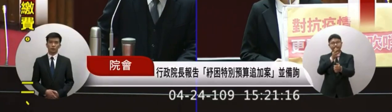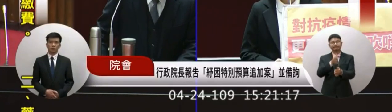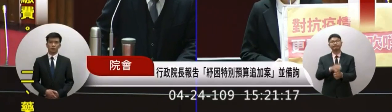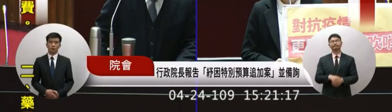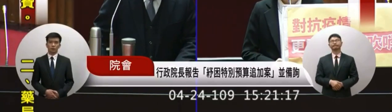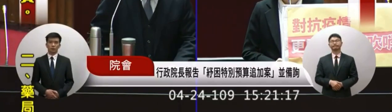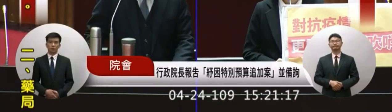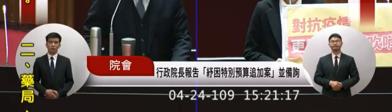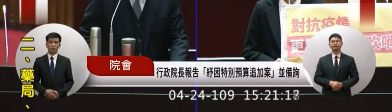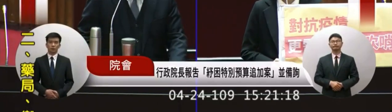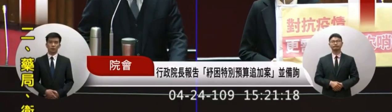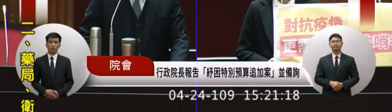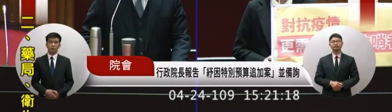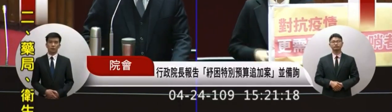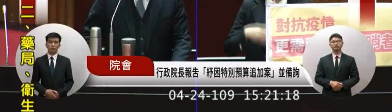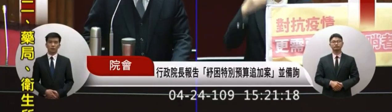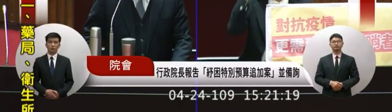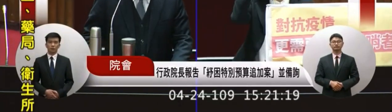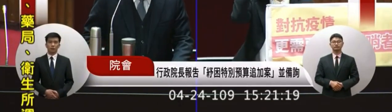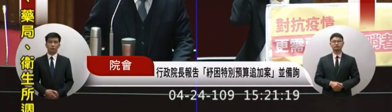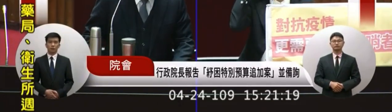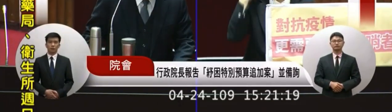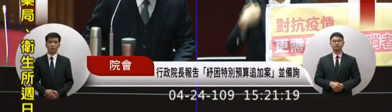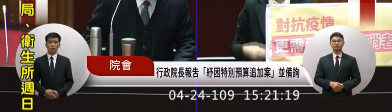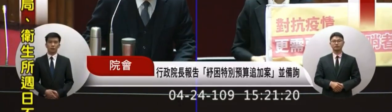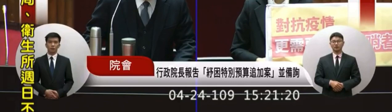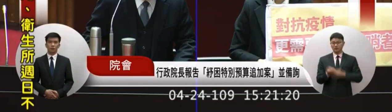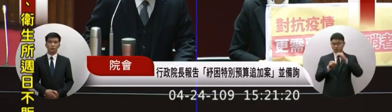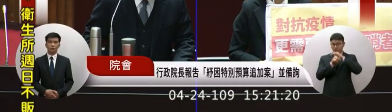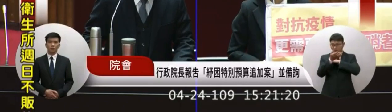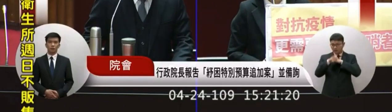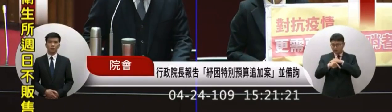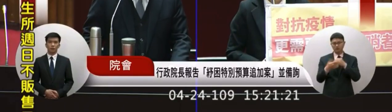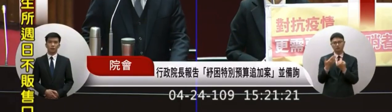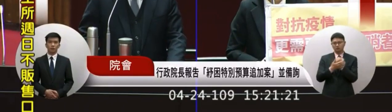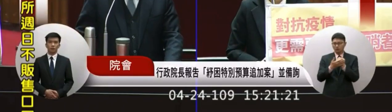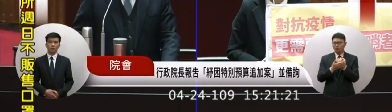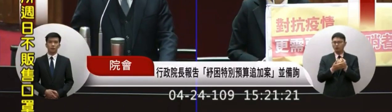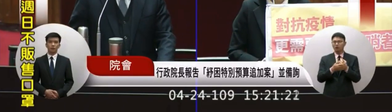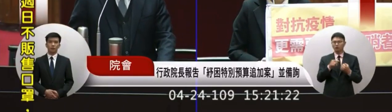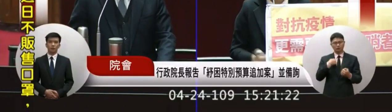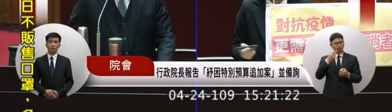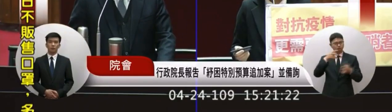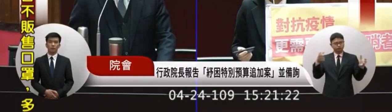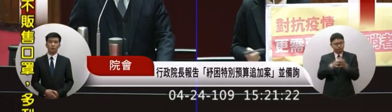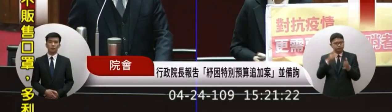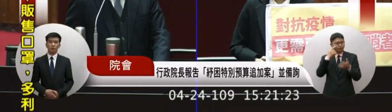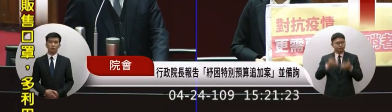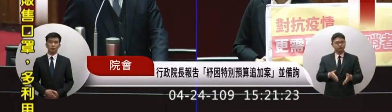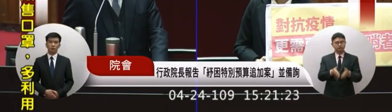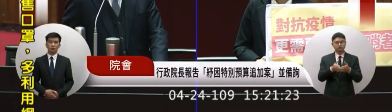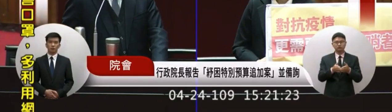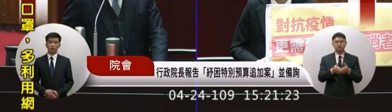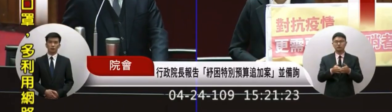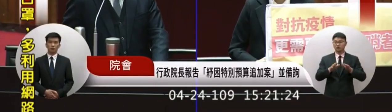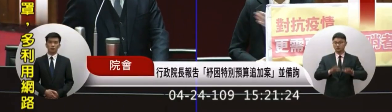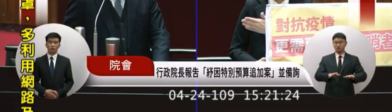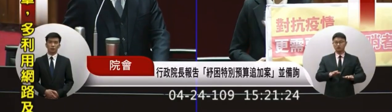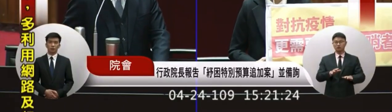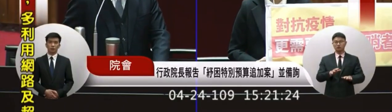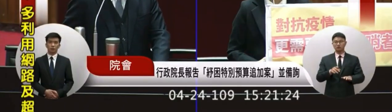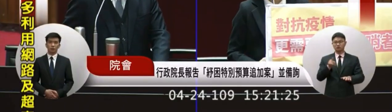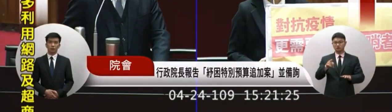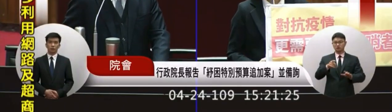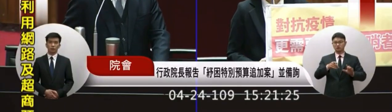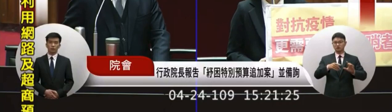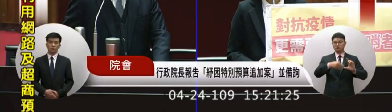来跟院长这边来做请教，就是这个吹哨者相关的保护的部分，我们是不是应该要来一起来重视？我们可以看得到说在